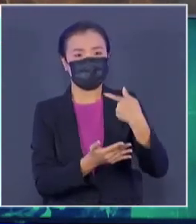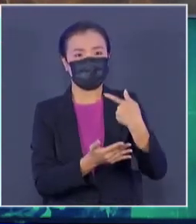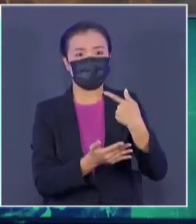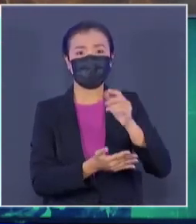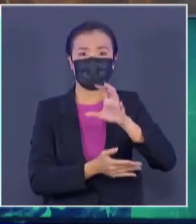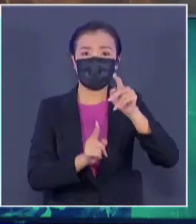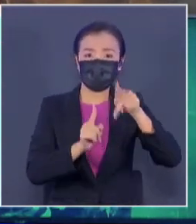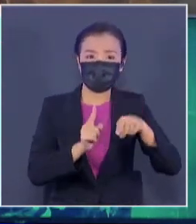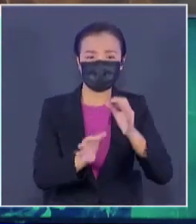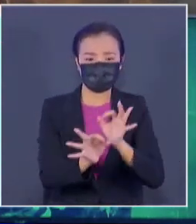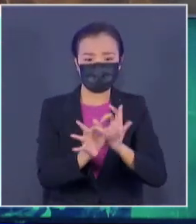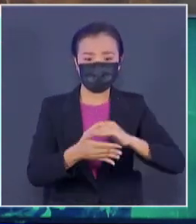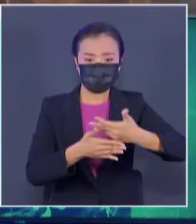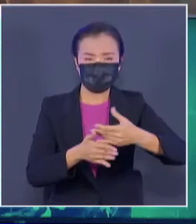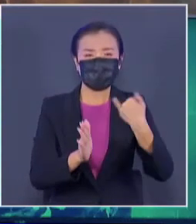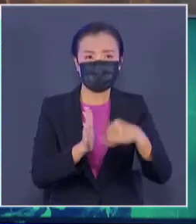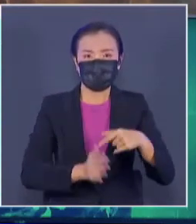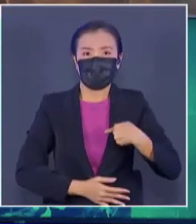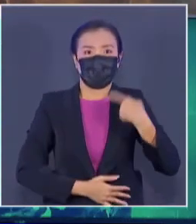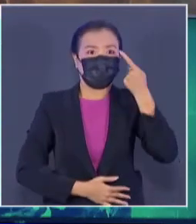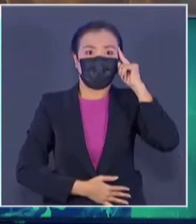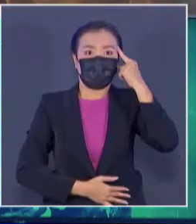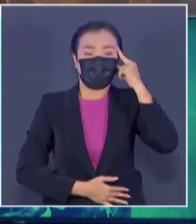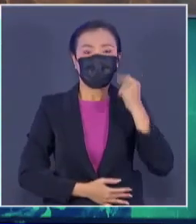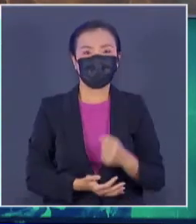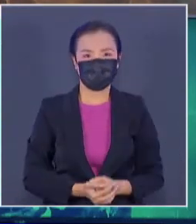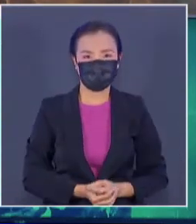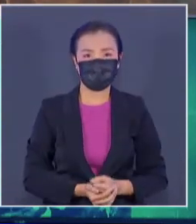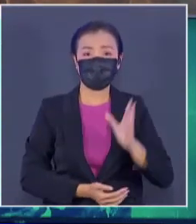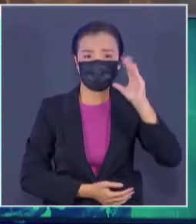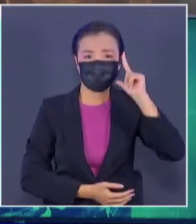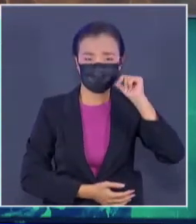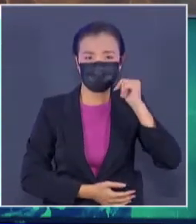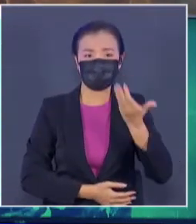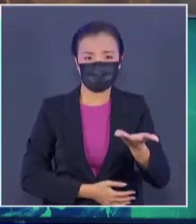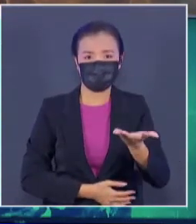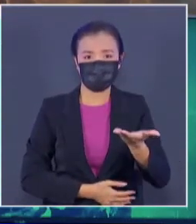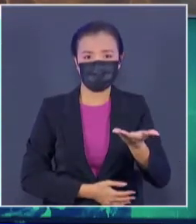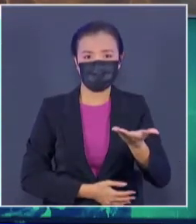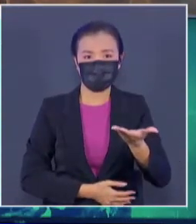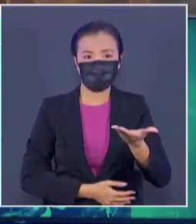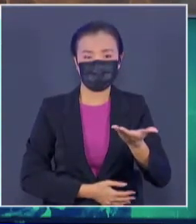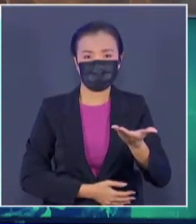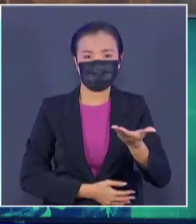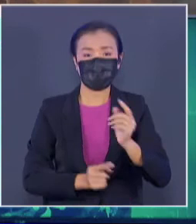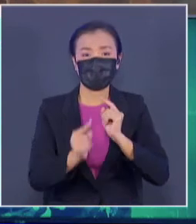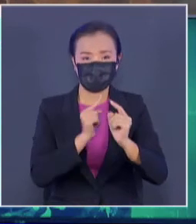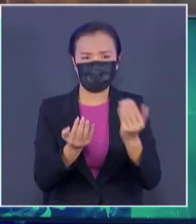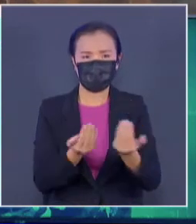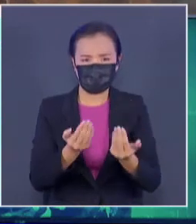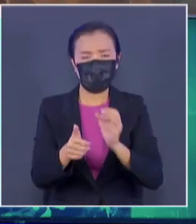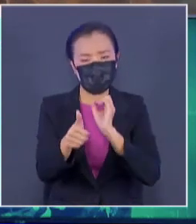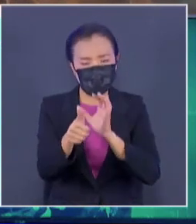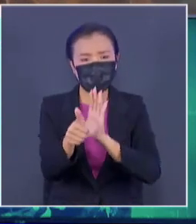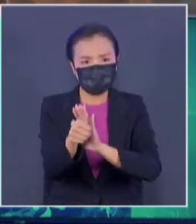ชีเดี๋ยวจะมีความผิดไปด้วยโดยที่ไม่รู้ตัว ผมว่าเรื่องนี้เนี่ยทั้งพ่อแม่ผู้ปกครองเองก็ตามควรจะเอาเรื่องนี้ไปพูดกับลูกๆของเราด้ว